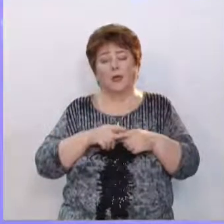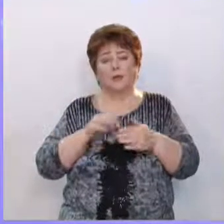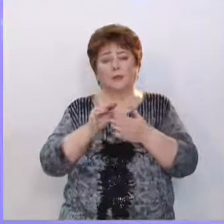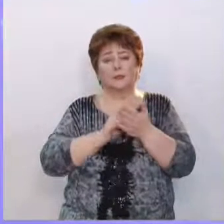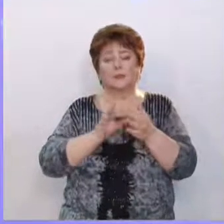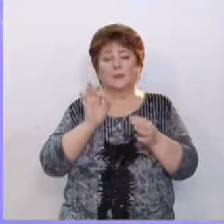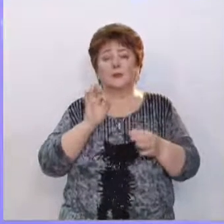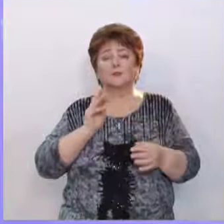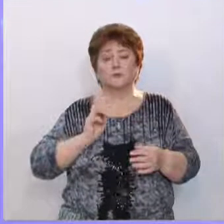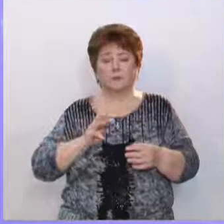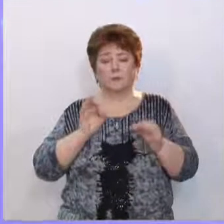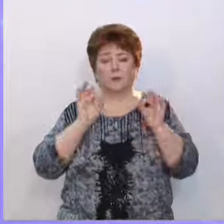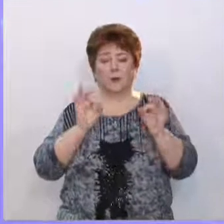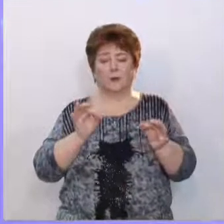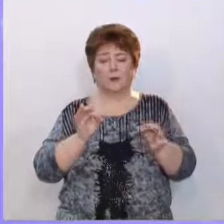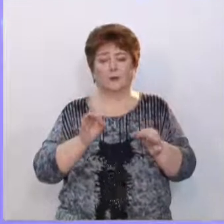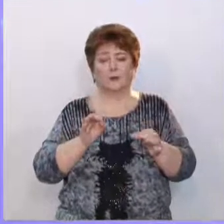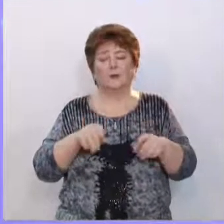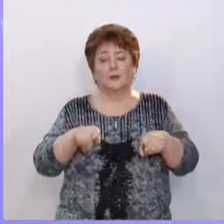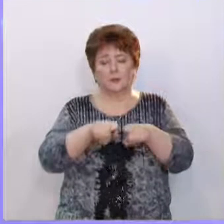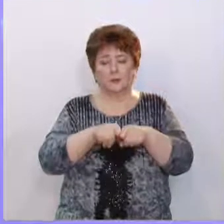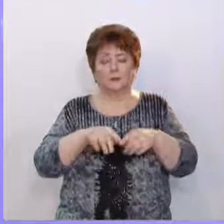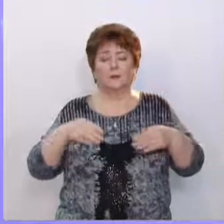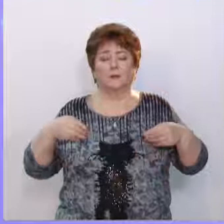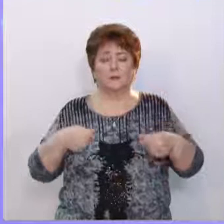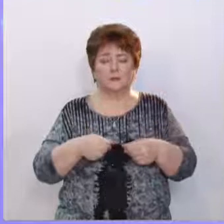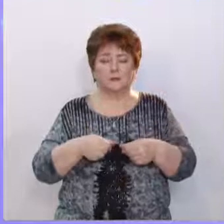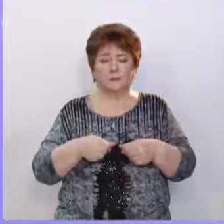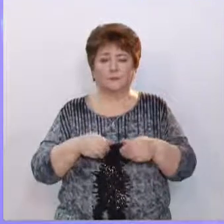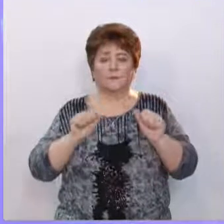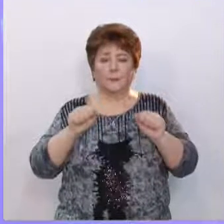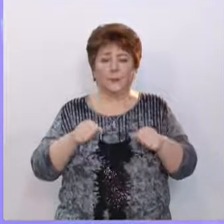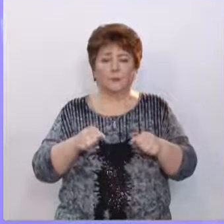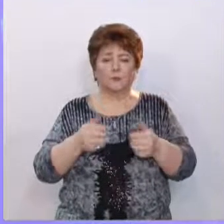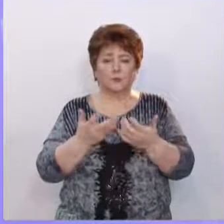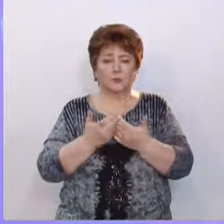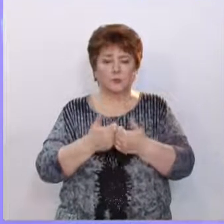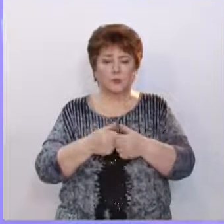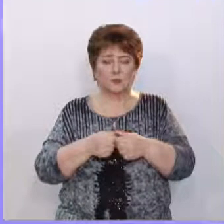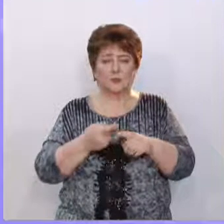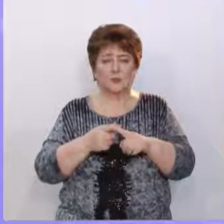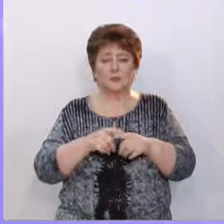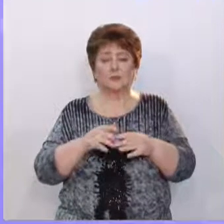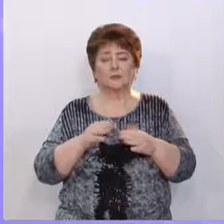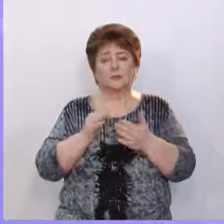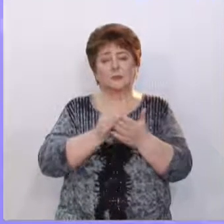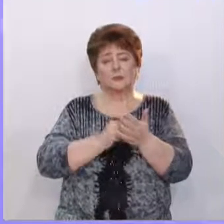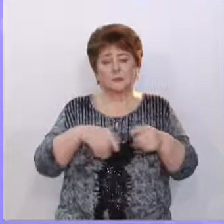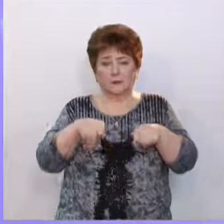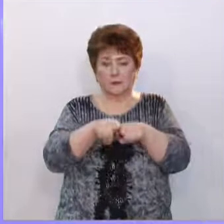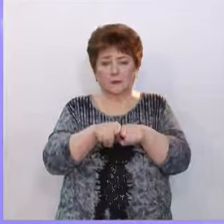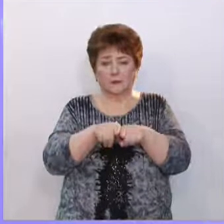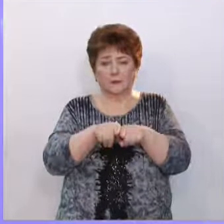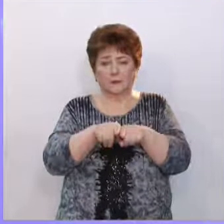чем? Правильно, тоже о весне. Можно ли считать эти тексты